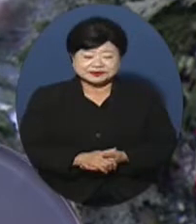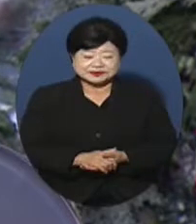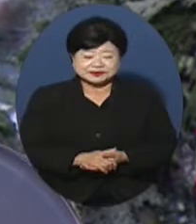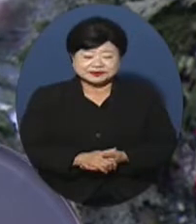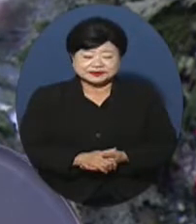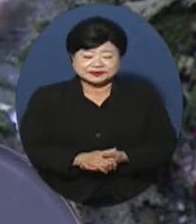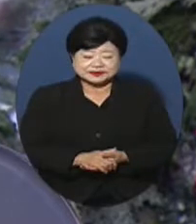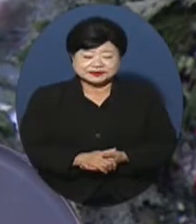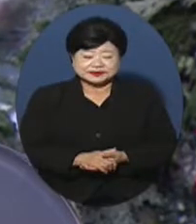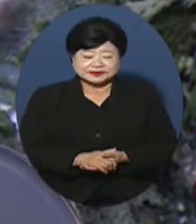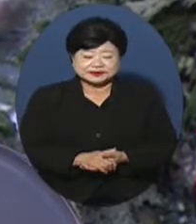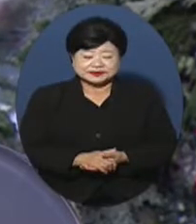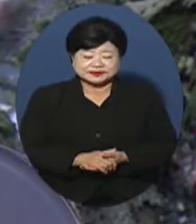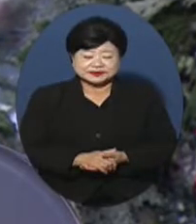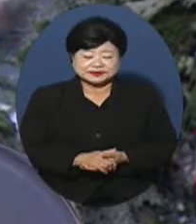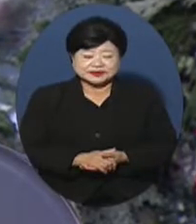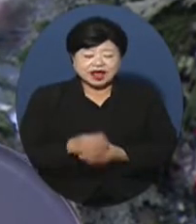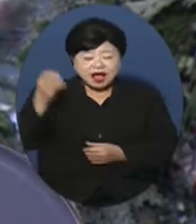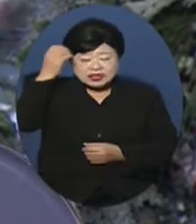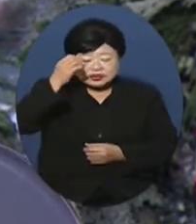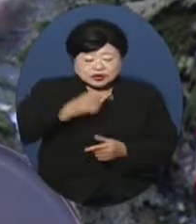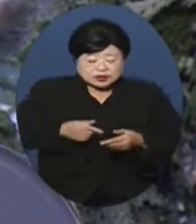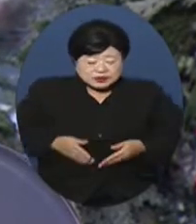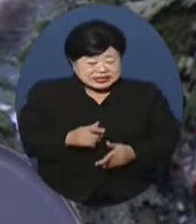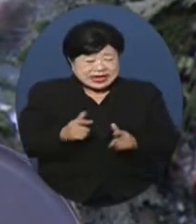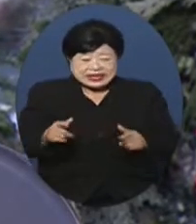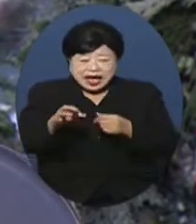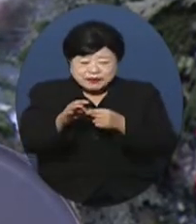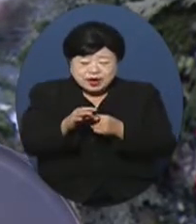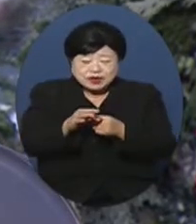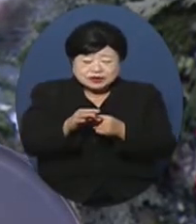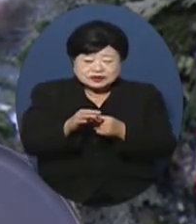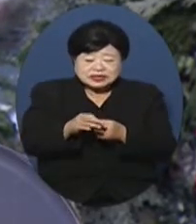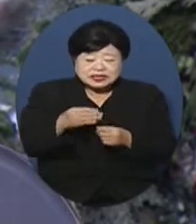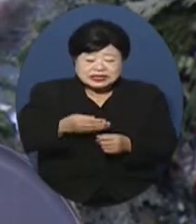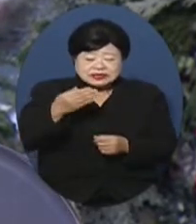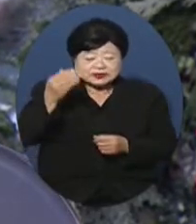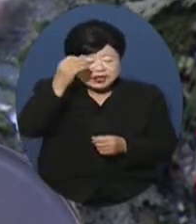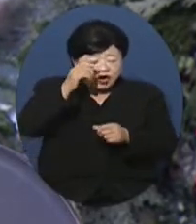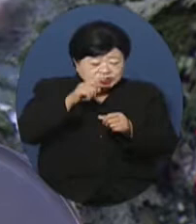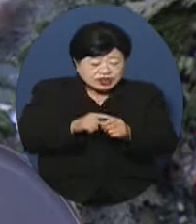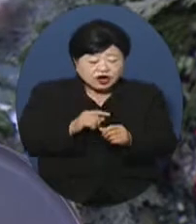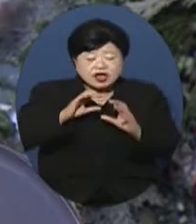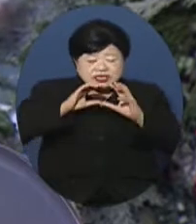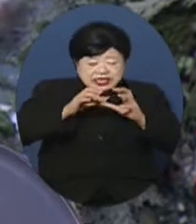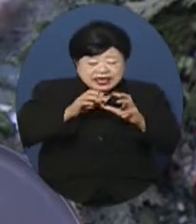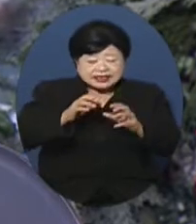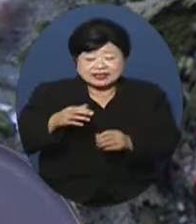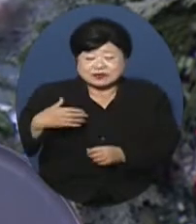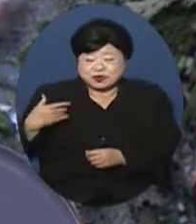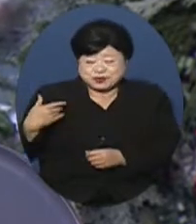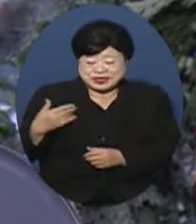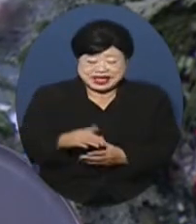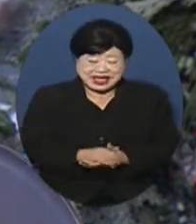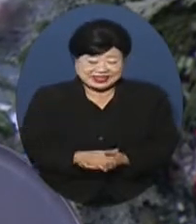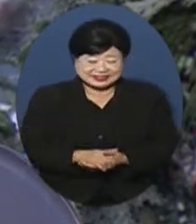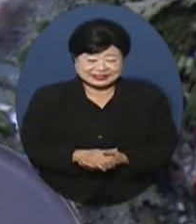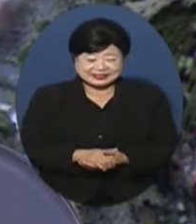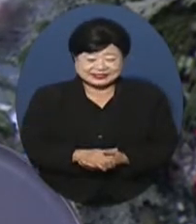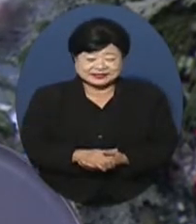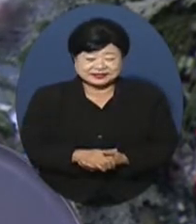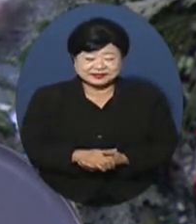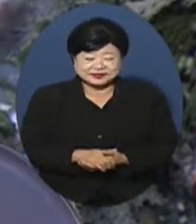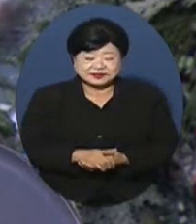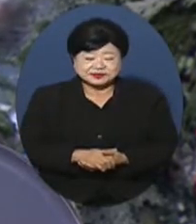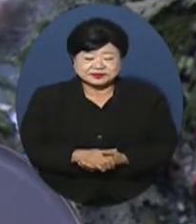것입니다 생 요하는 거듭나지 않으면 4차원의 영적 세계 에는 알수가 없습니다 예